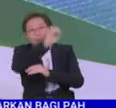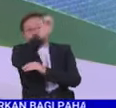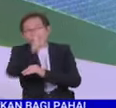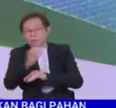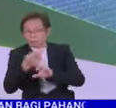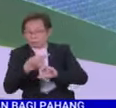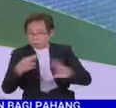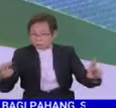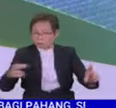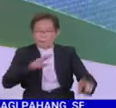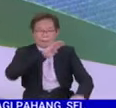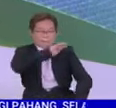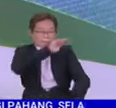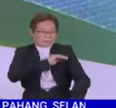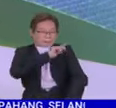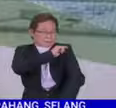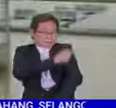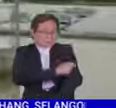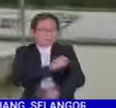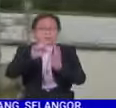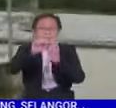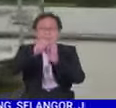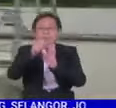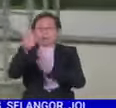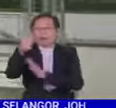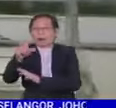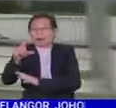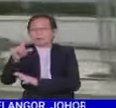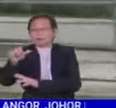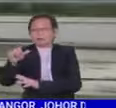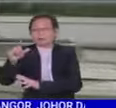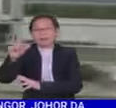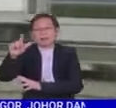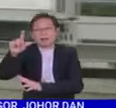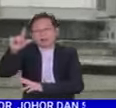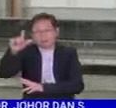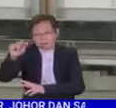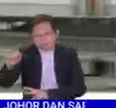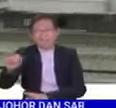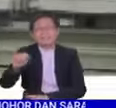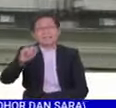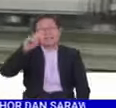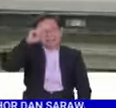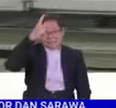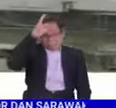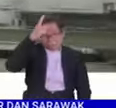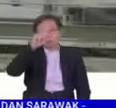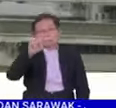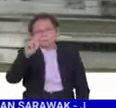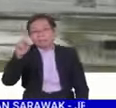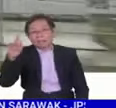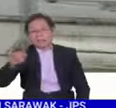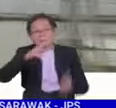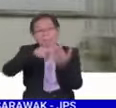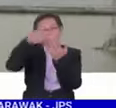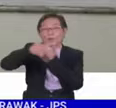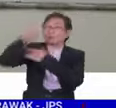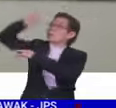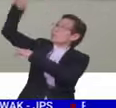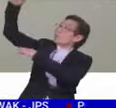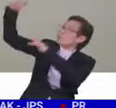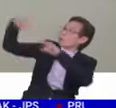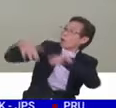90%. Menteri Tenaga dan Sumber Asli, Datuk Seri Taqiyuddin Hassan berkata, projek solar berkapasiti